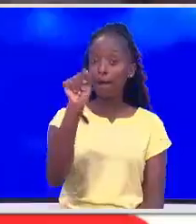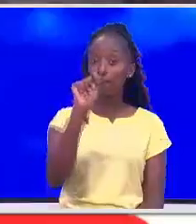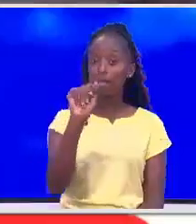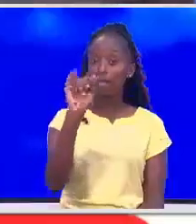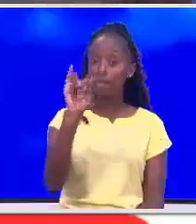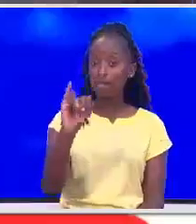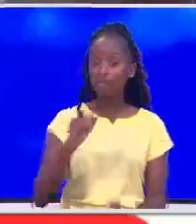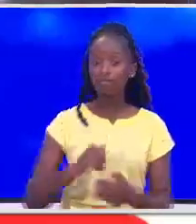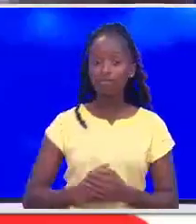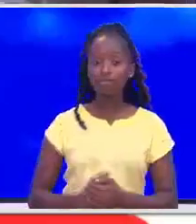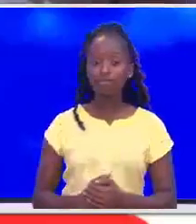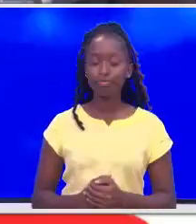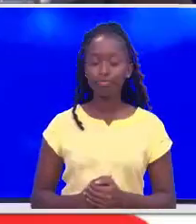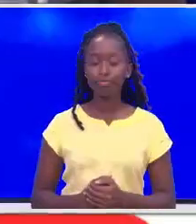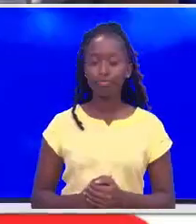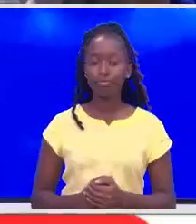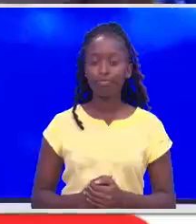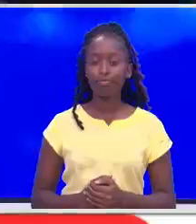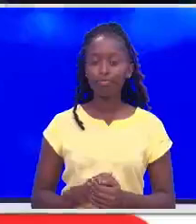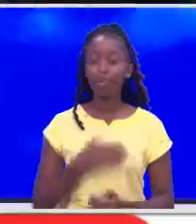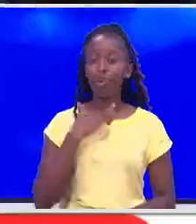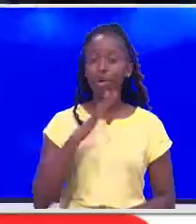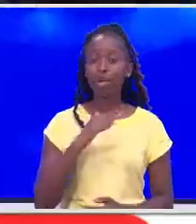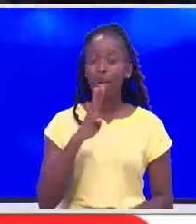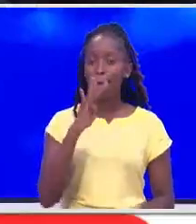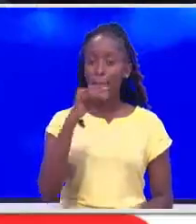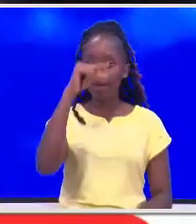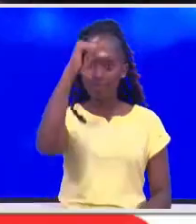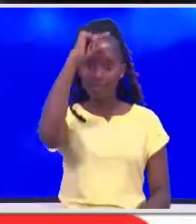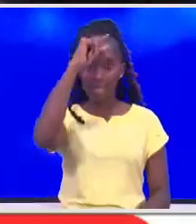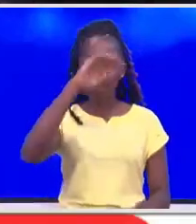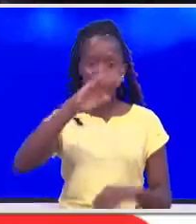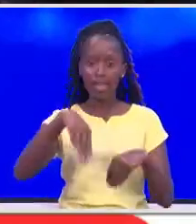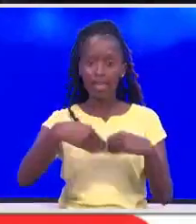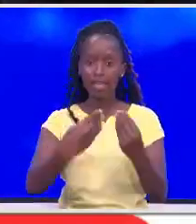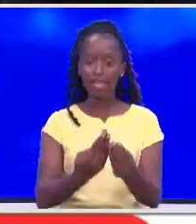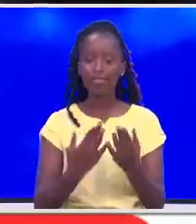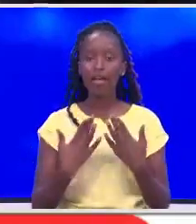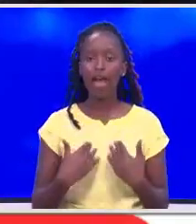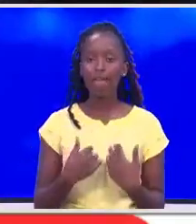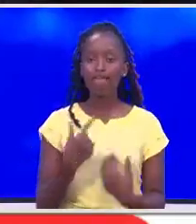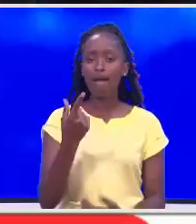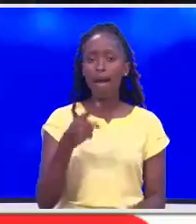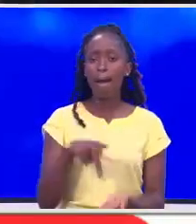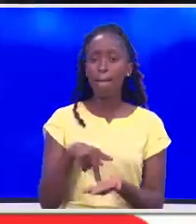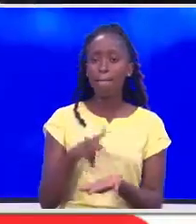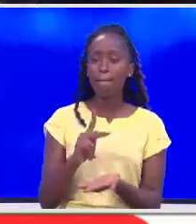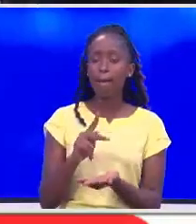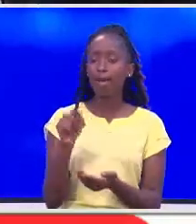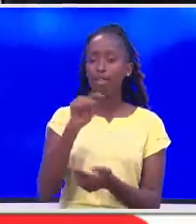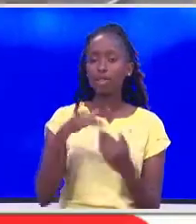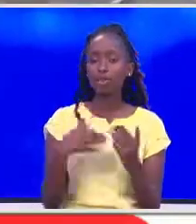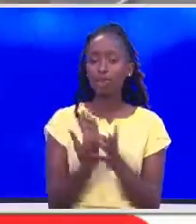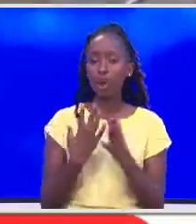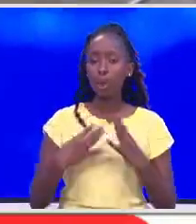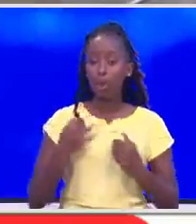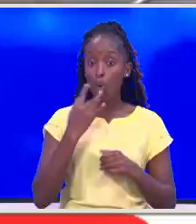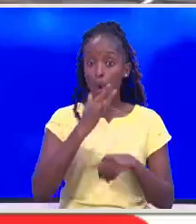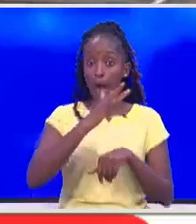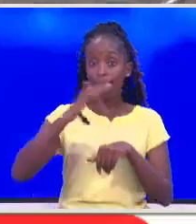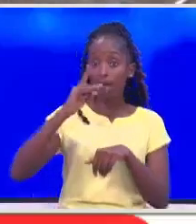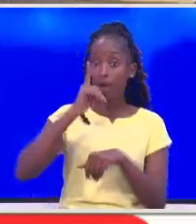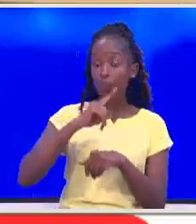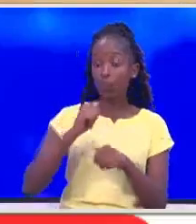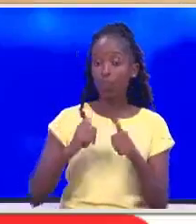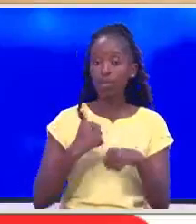The cylinder. Yes. Wito wake kwa serikali kutoa fidia kwa waathiriwa wa mlipuko huo uliopelekea vifo vya watu